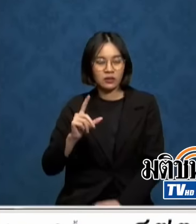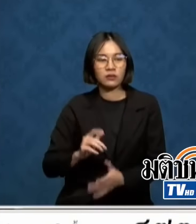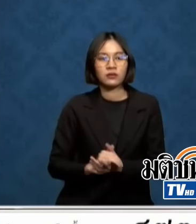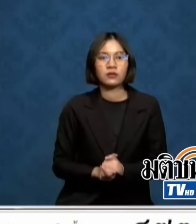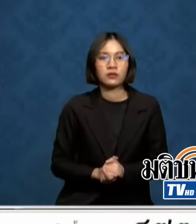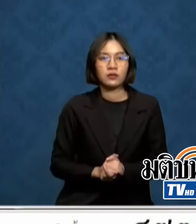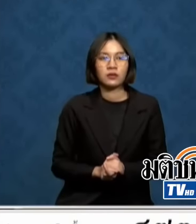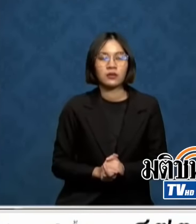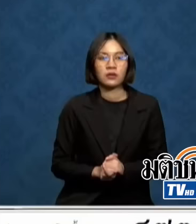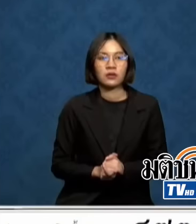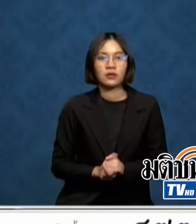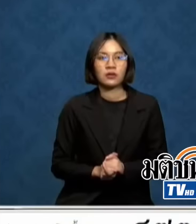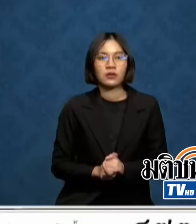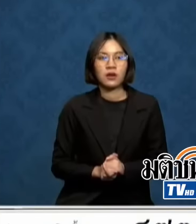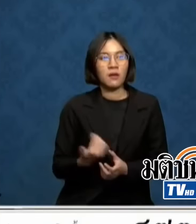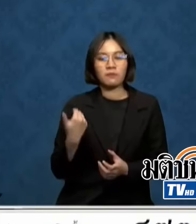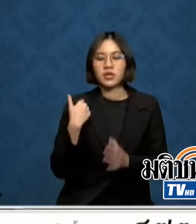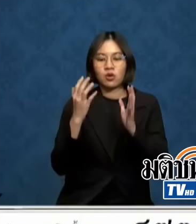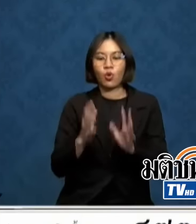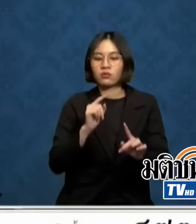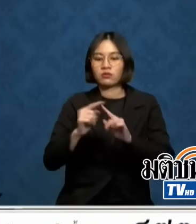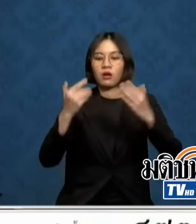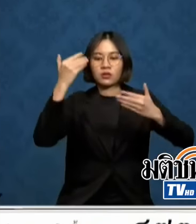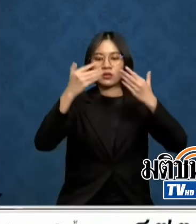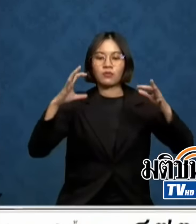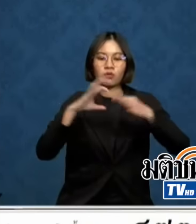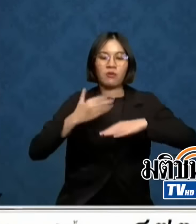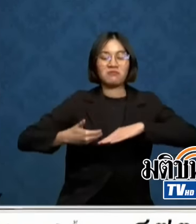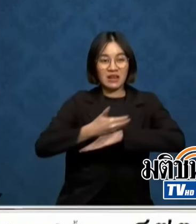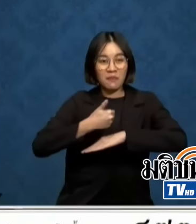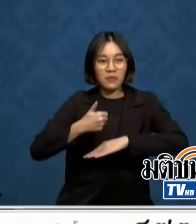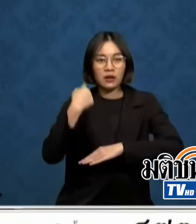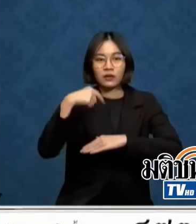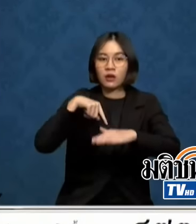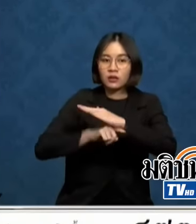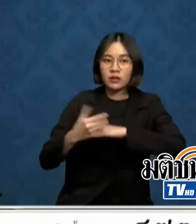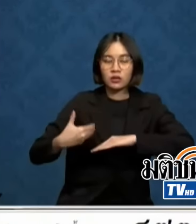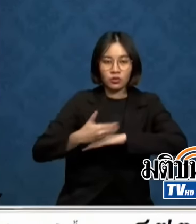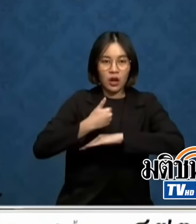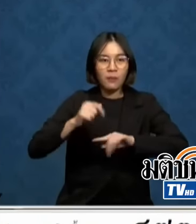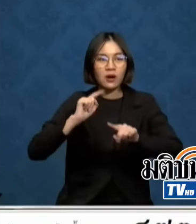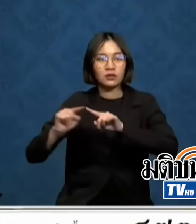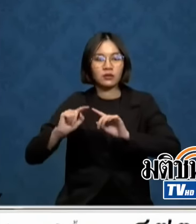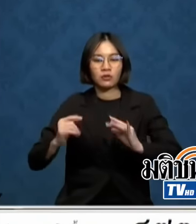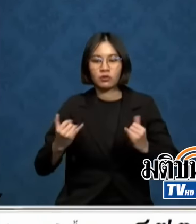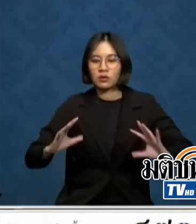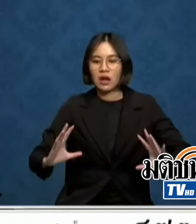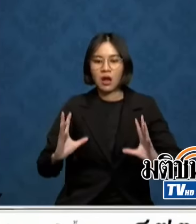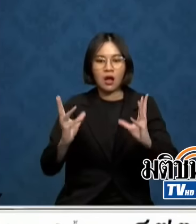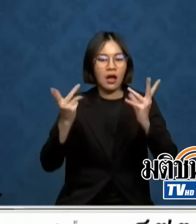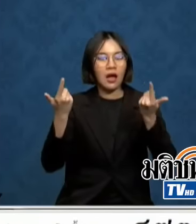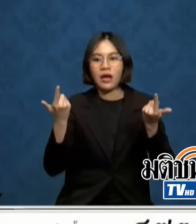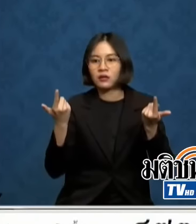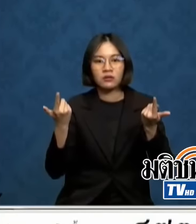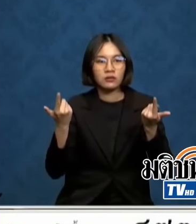กาสลองและยังรวมไปอีกหลายรายครับนักกิจกรรมทางการเมืองผู้ลี้ภัยทางการเมืองที่ได้หายสาปสูญ